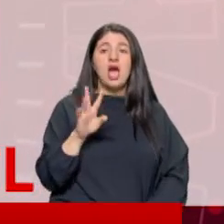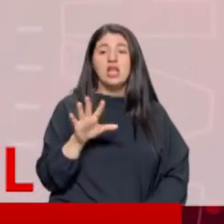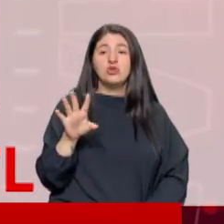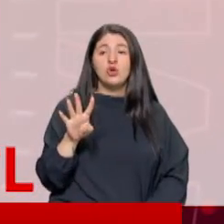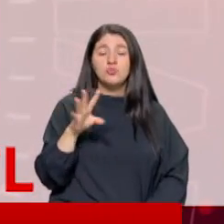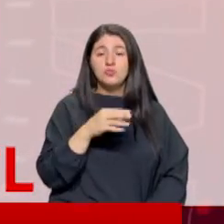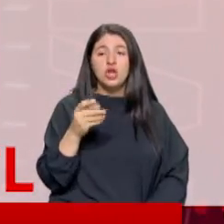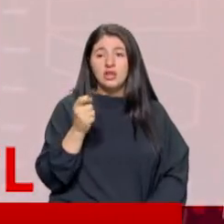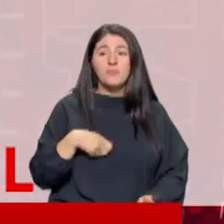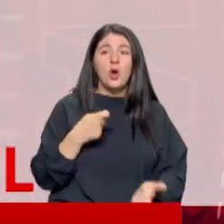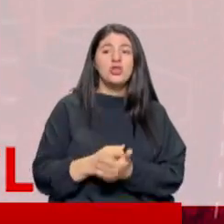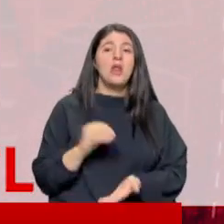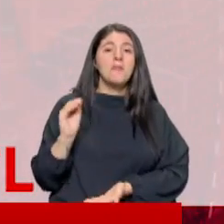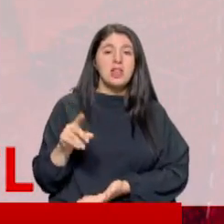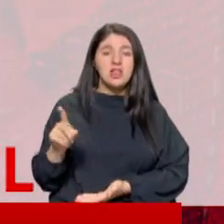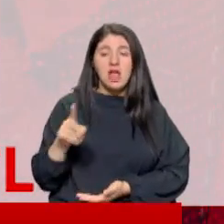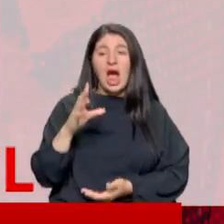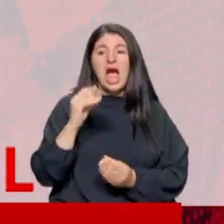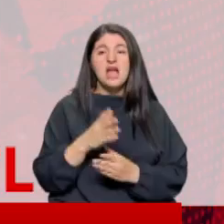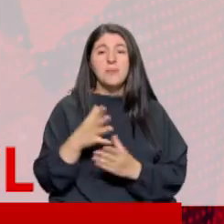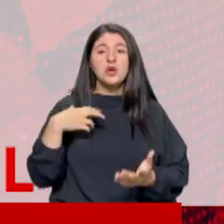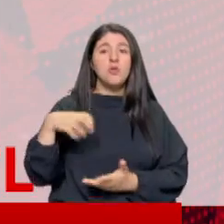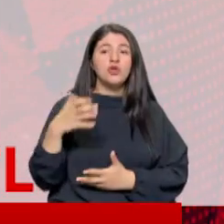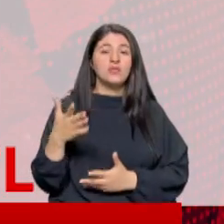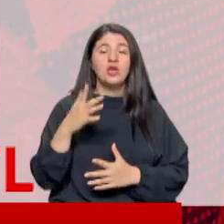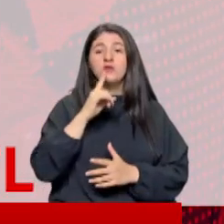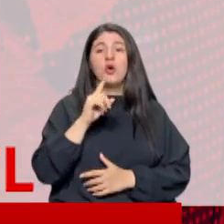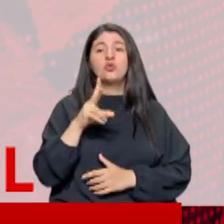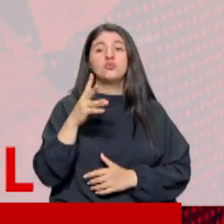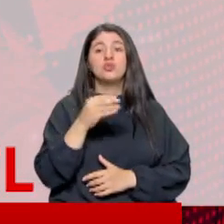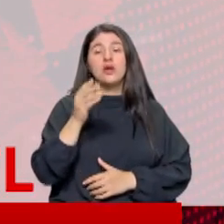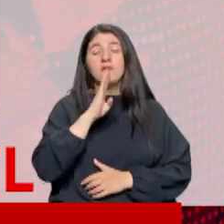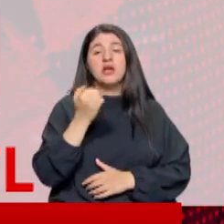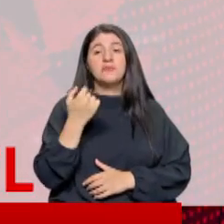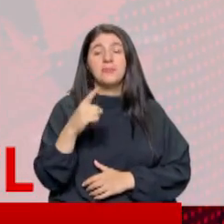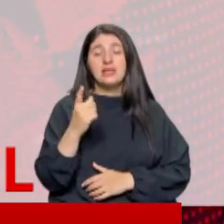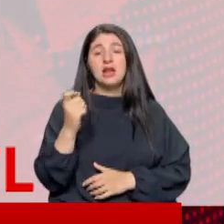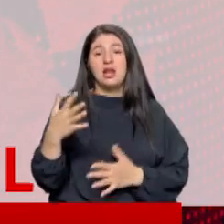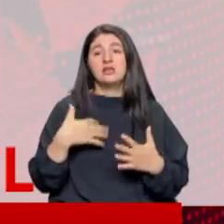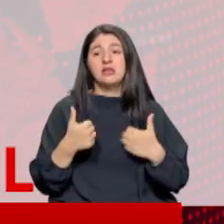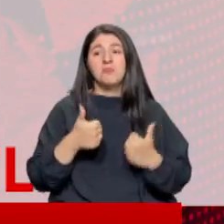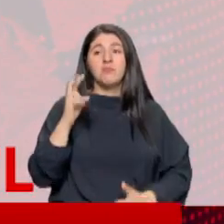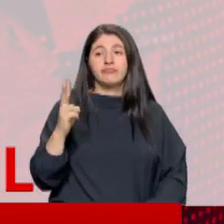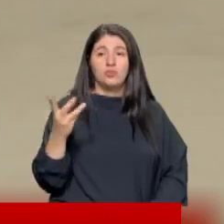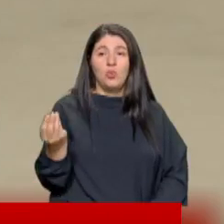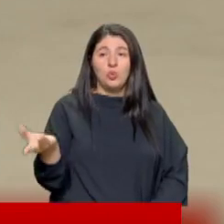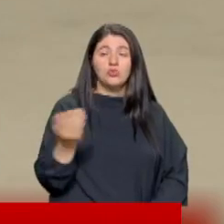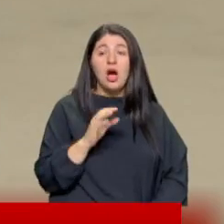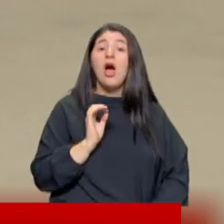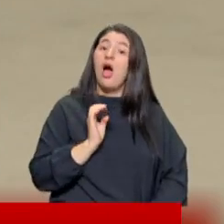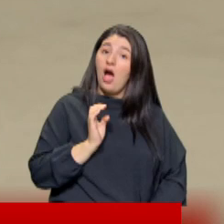milyon liralık bir ödenek konuldu. En büyük paysa 113 milyon 406 bin lirayla Sağlık Bakanlığı'na ayrıldı.